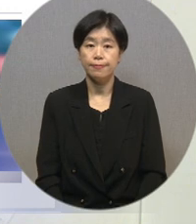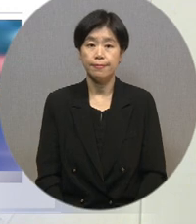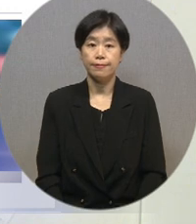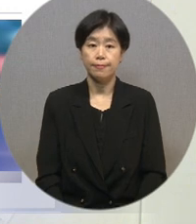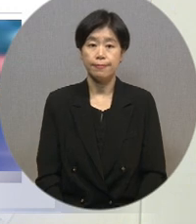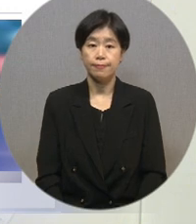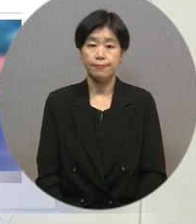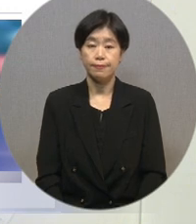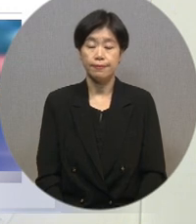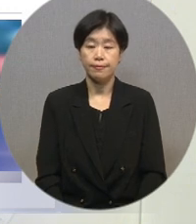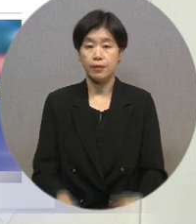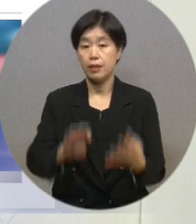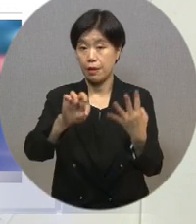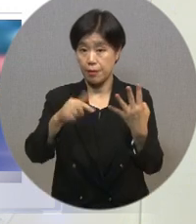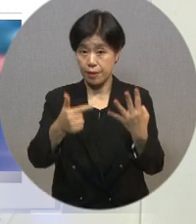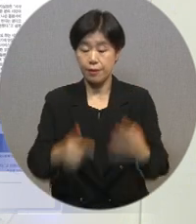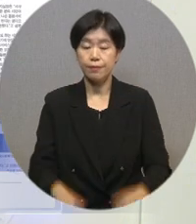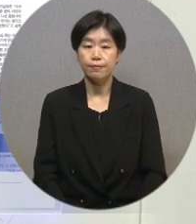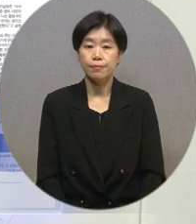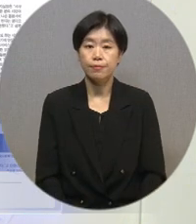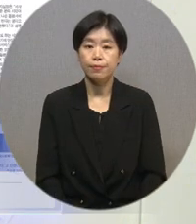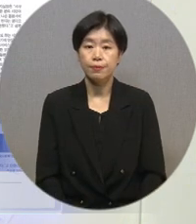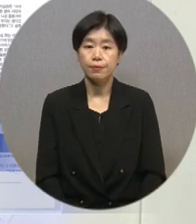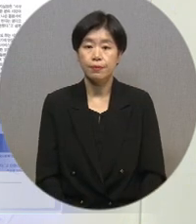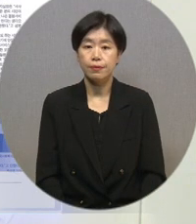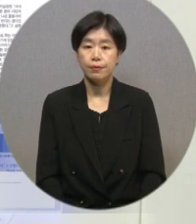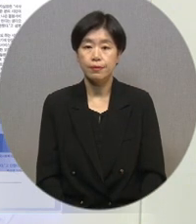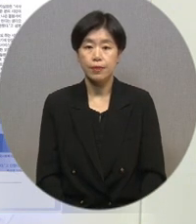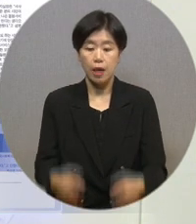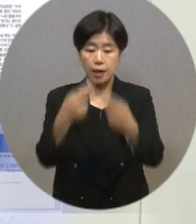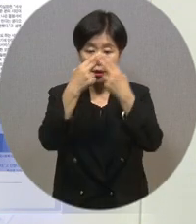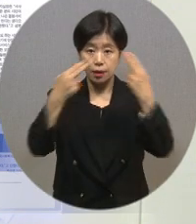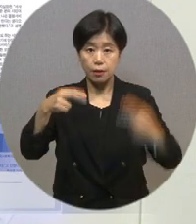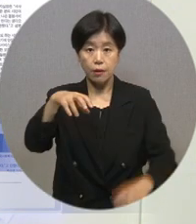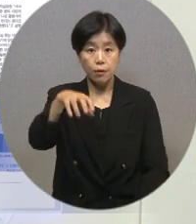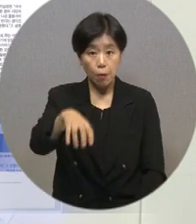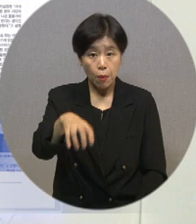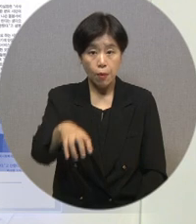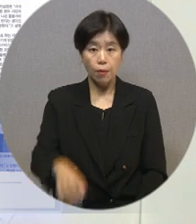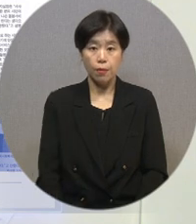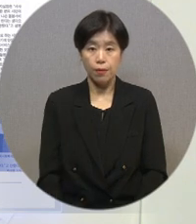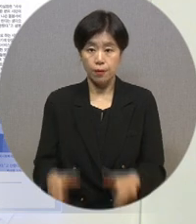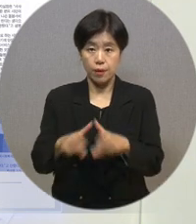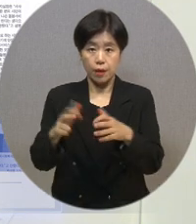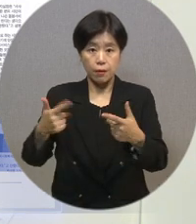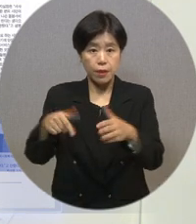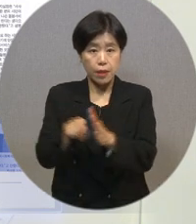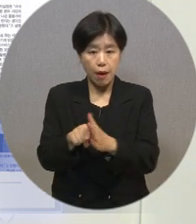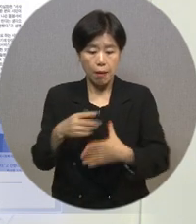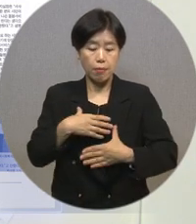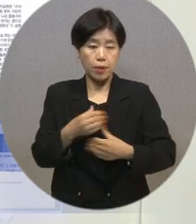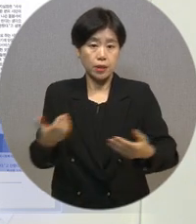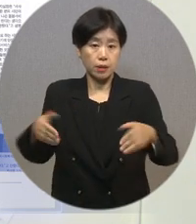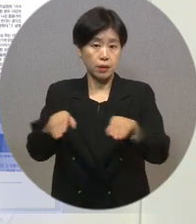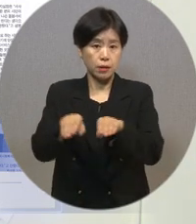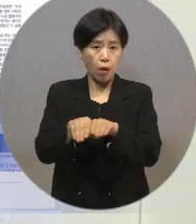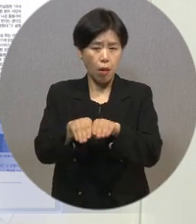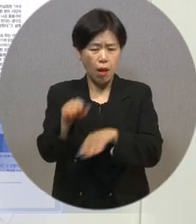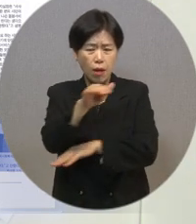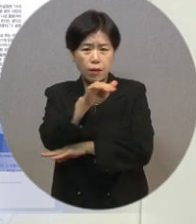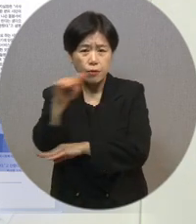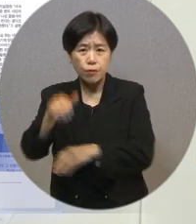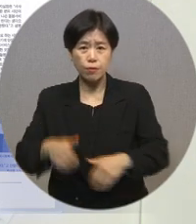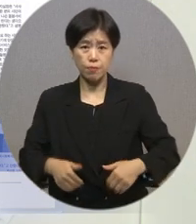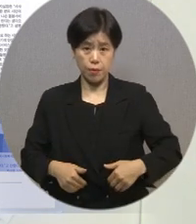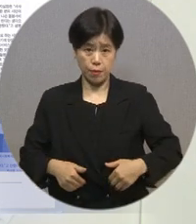지적했습니다 계속해서 면입니다 장례시장 빈소에 장애인을 위한 편의 시설 세부 기준 마련이